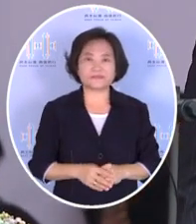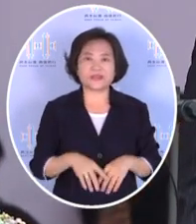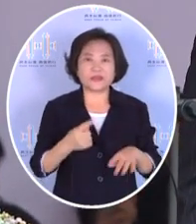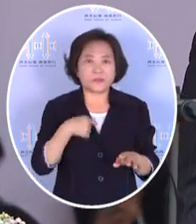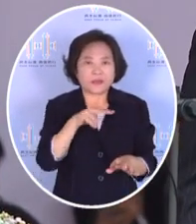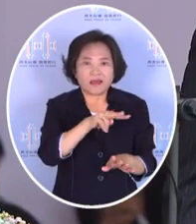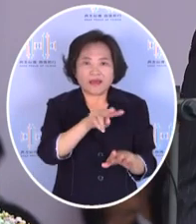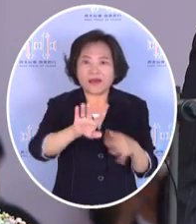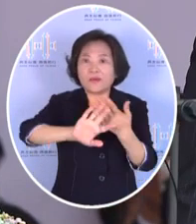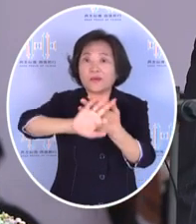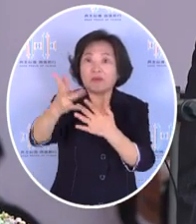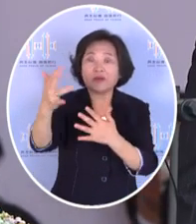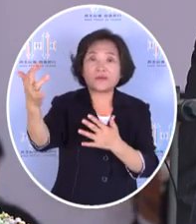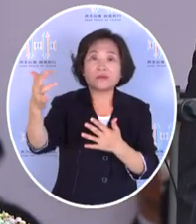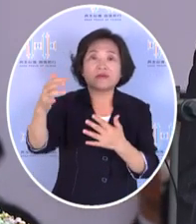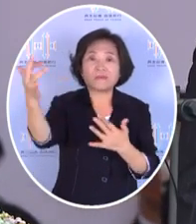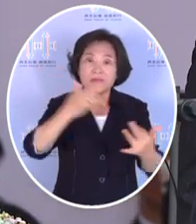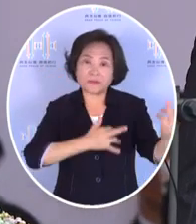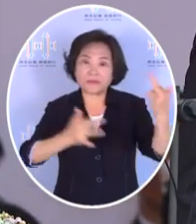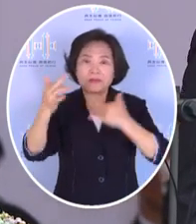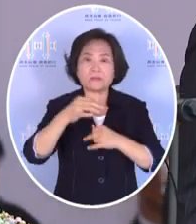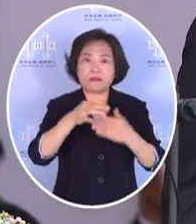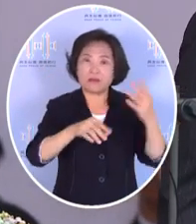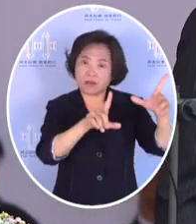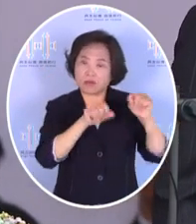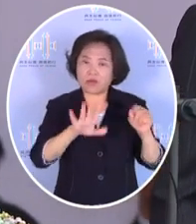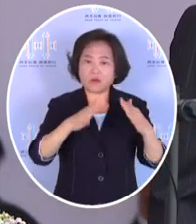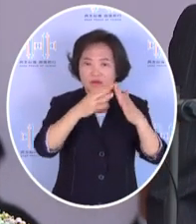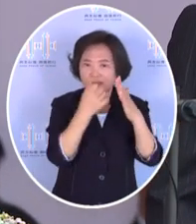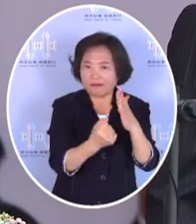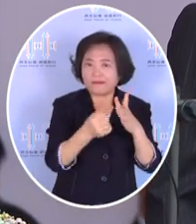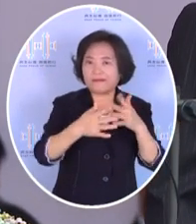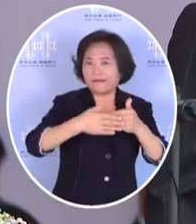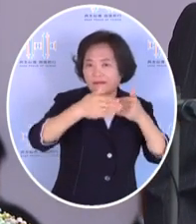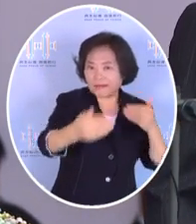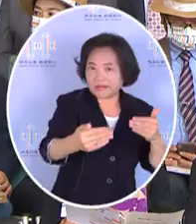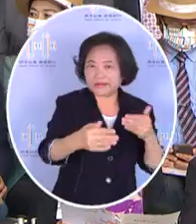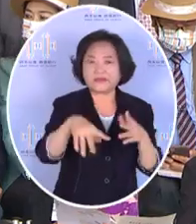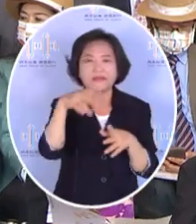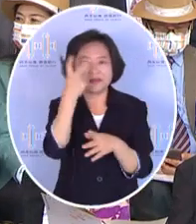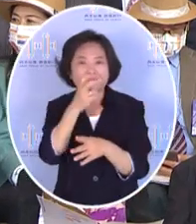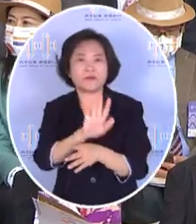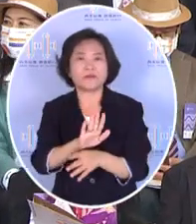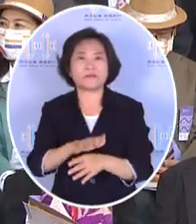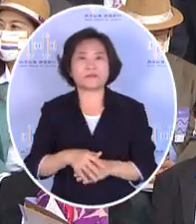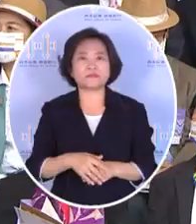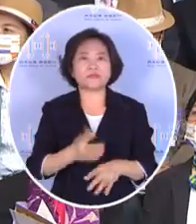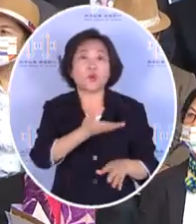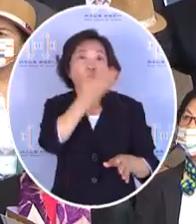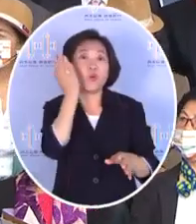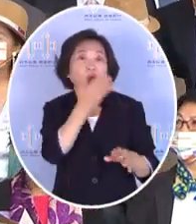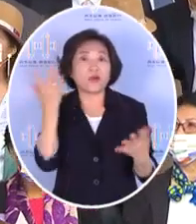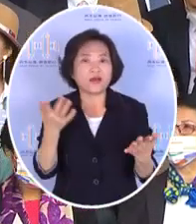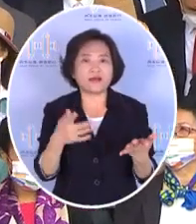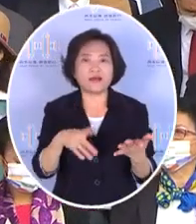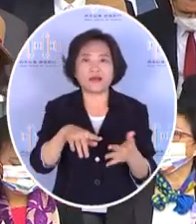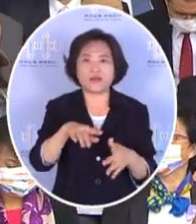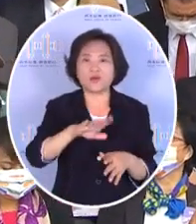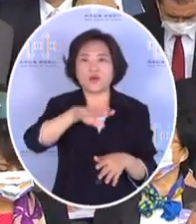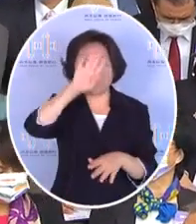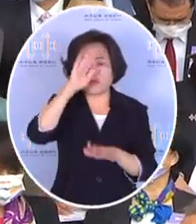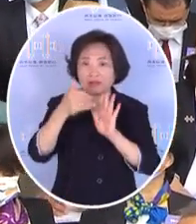外归来的国人依规定居家隔离检疫，旅行业者提供防疫旅